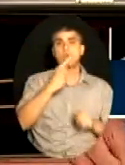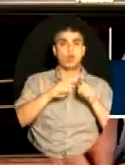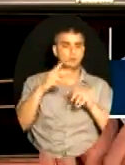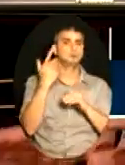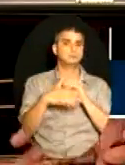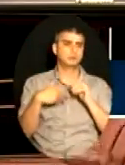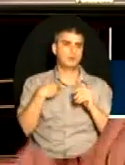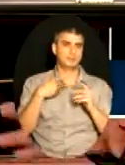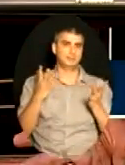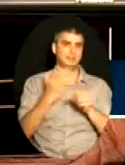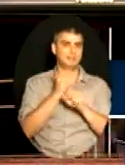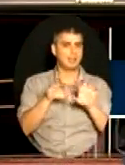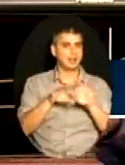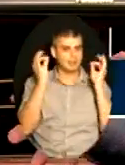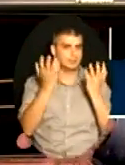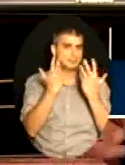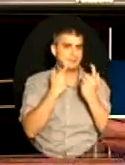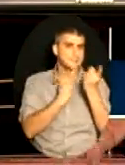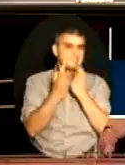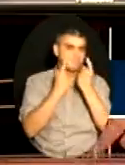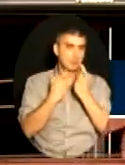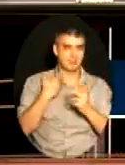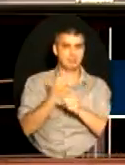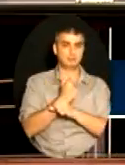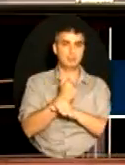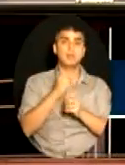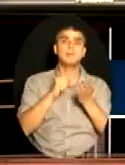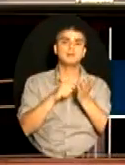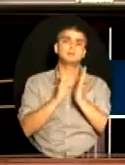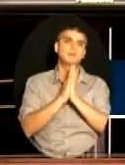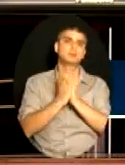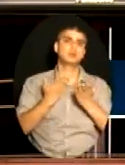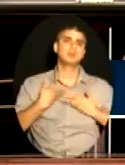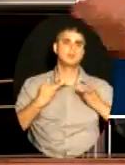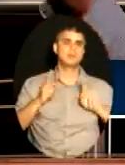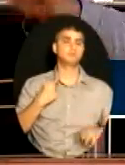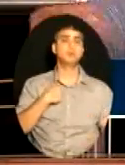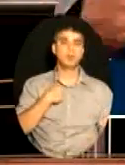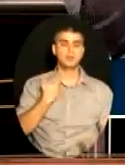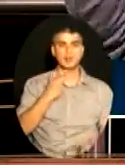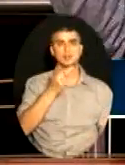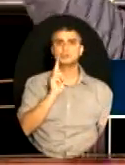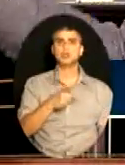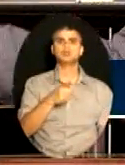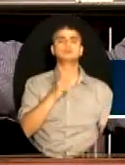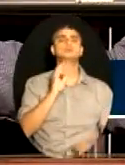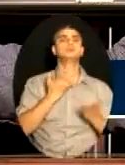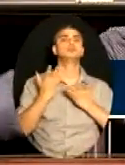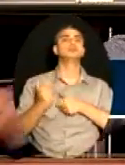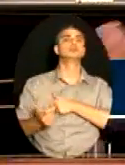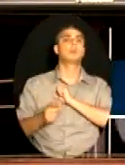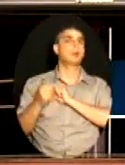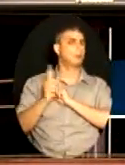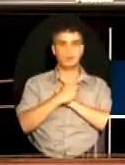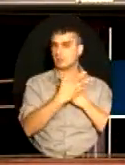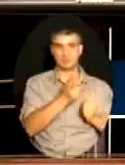בסוף אני אפצח אותו, אני החוקר אפצח את זה. ולכן תאפשרו לי את הכלי הזה, שהוא קיים בשירות הביטחון הכללי,